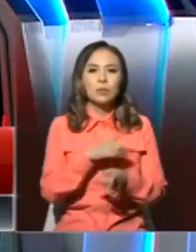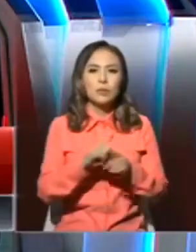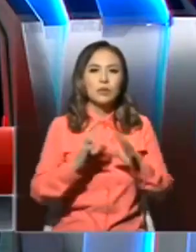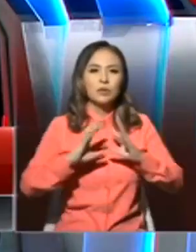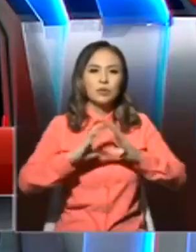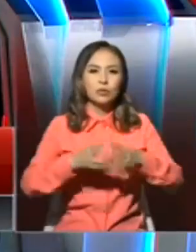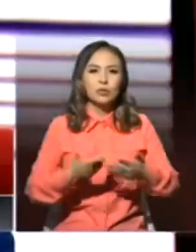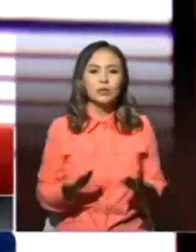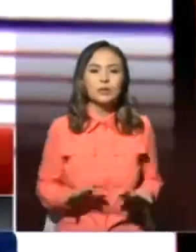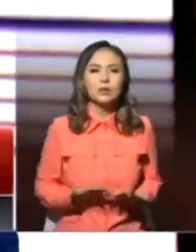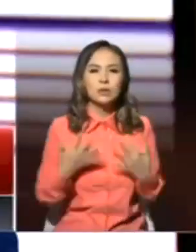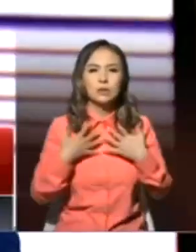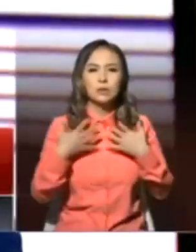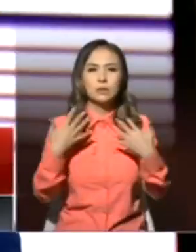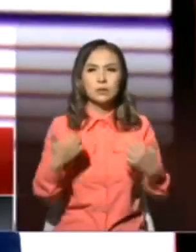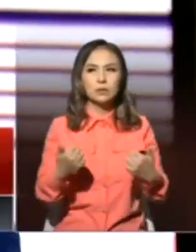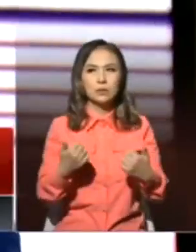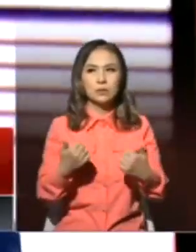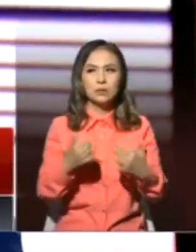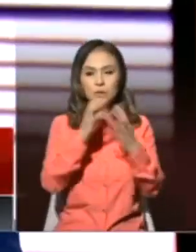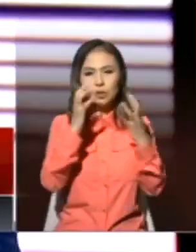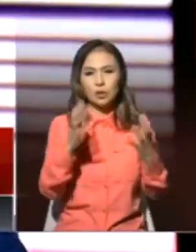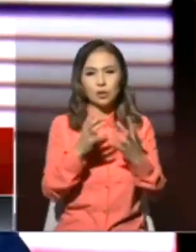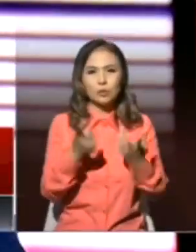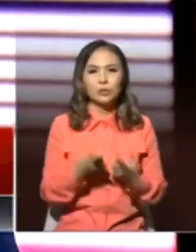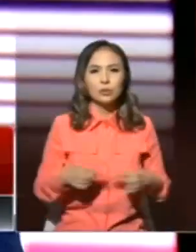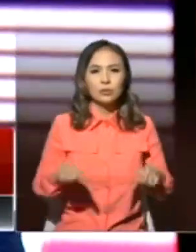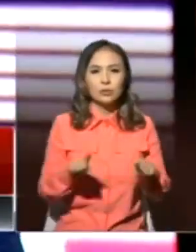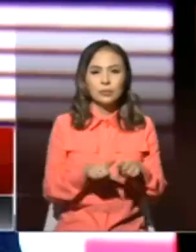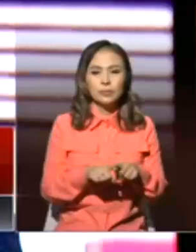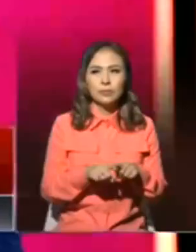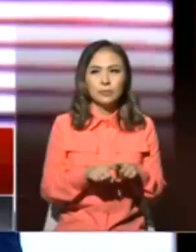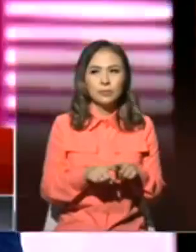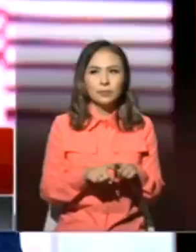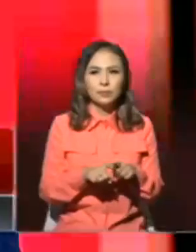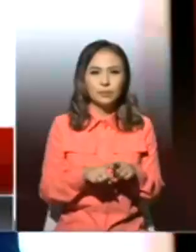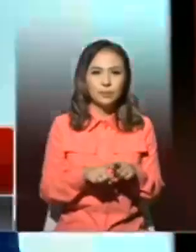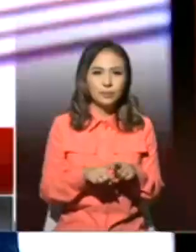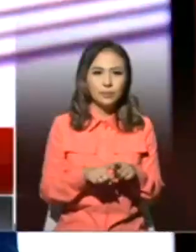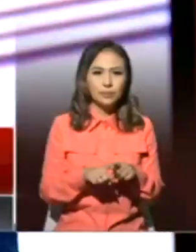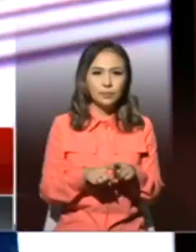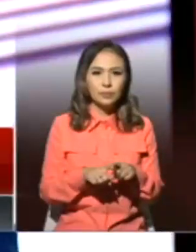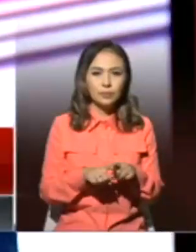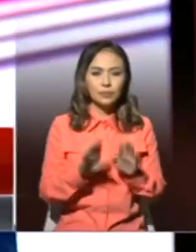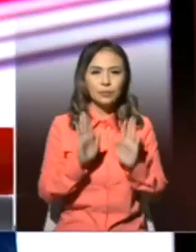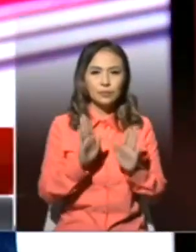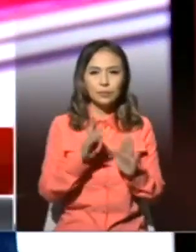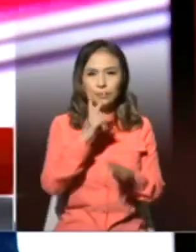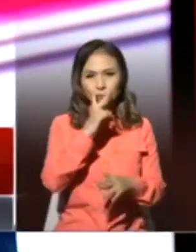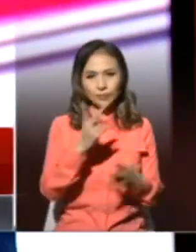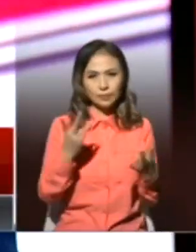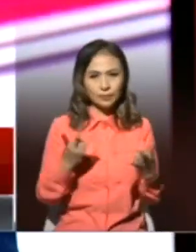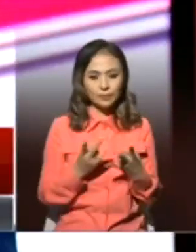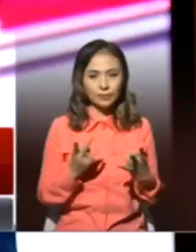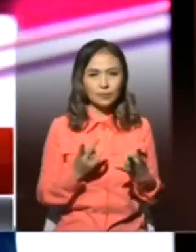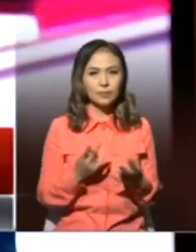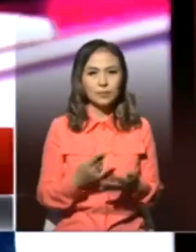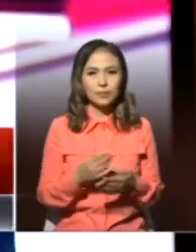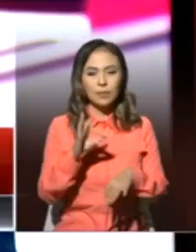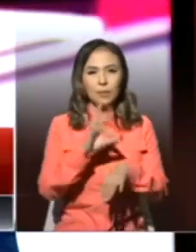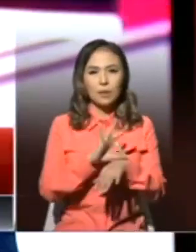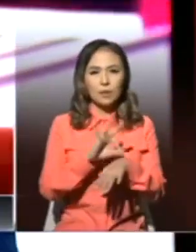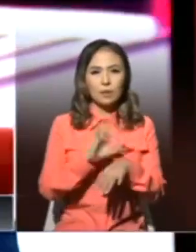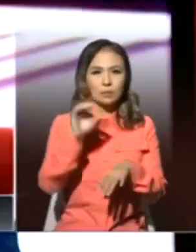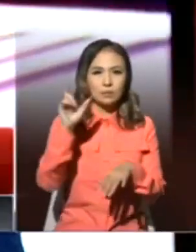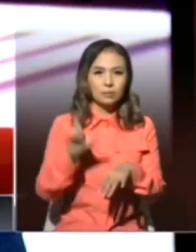дүниежүзілік денсаулық жаңағы сақтау ұйымы бұны жаңағы дерт ретінде қарап отыр ғой. Иә, ауру